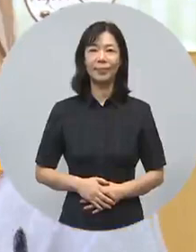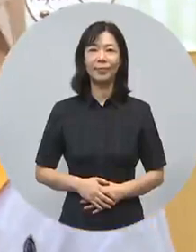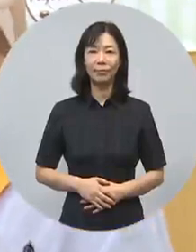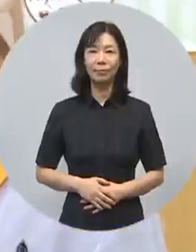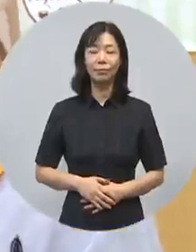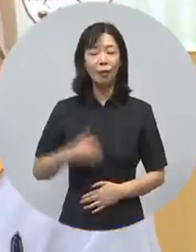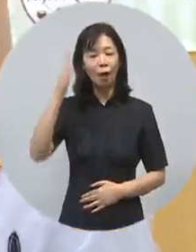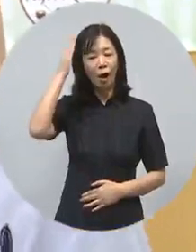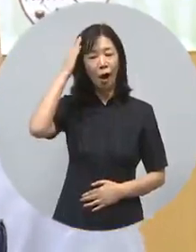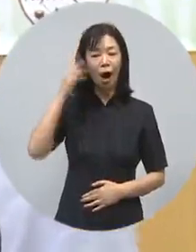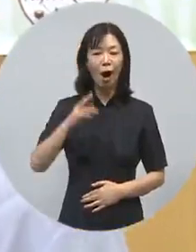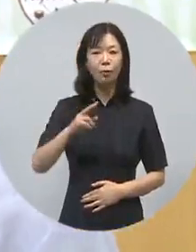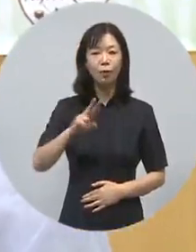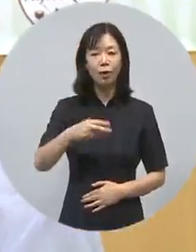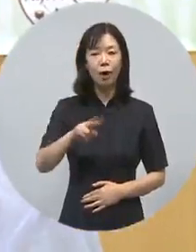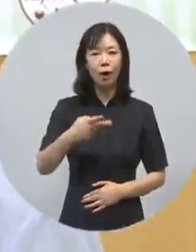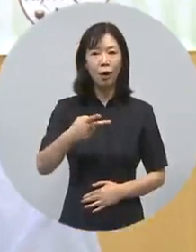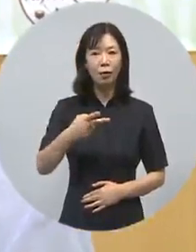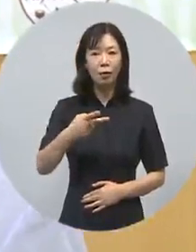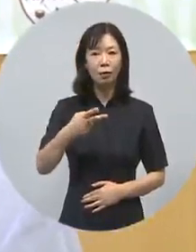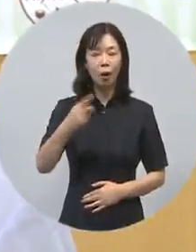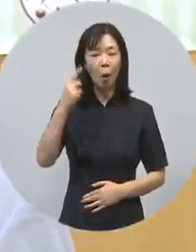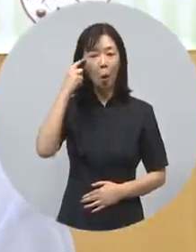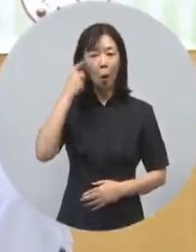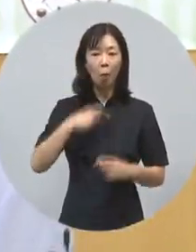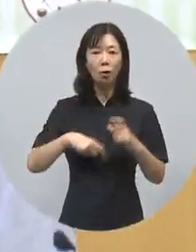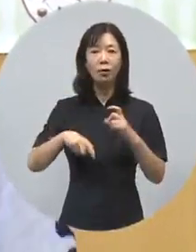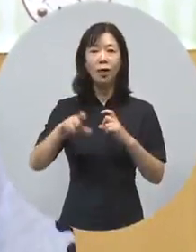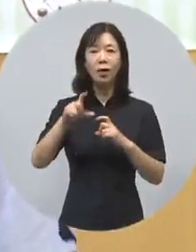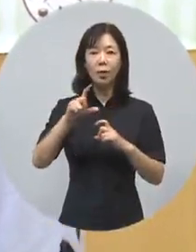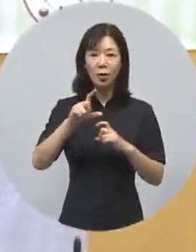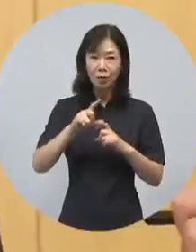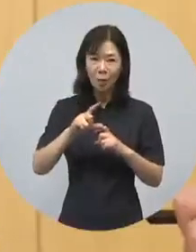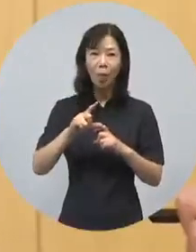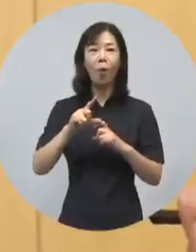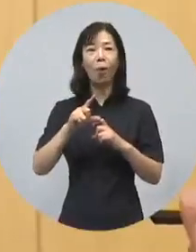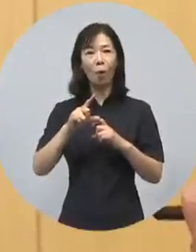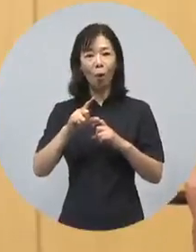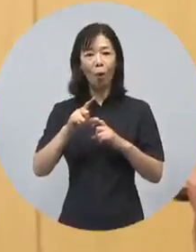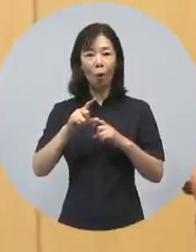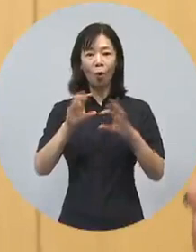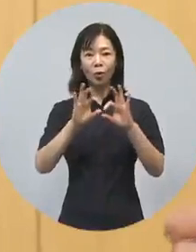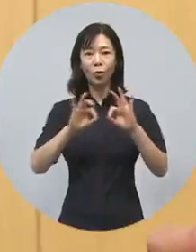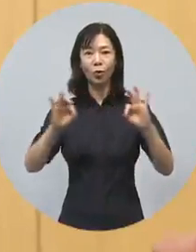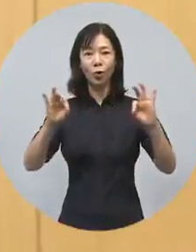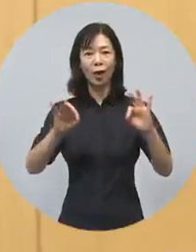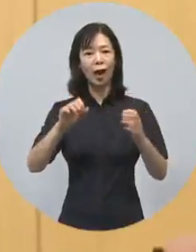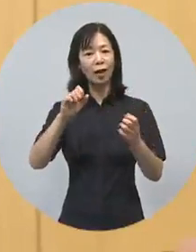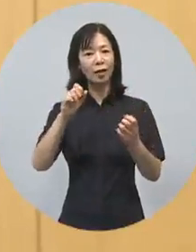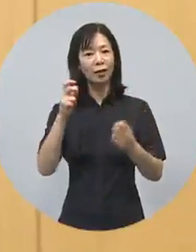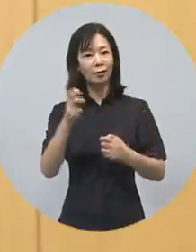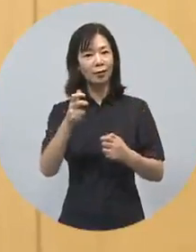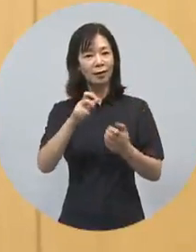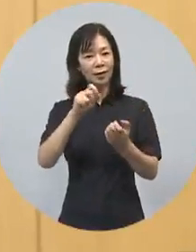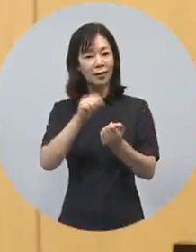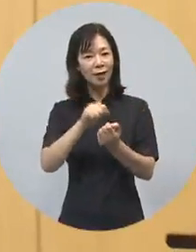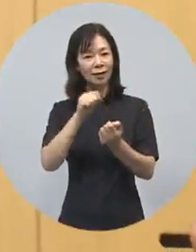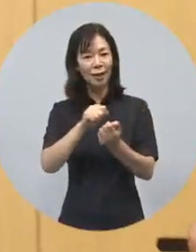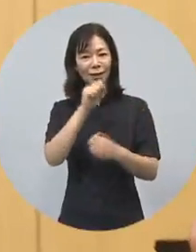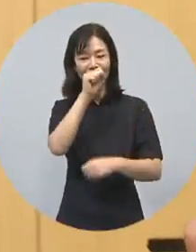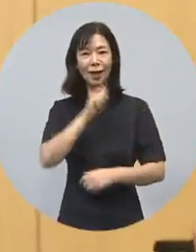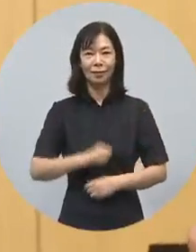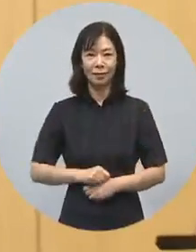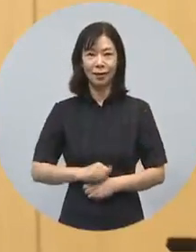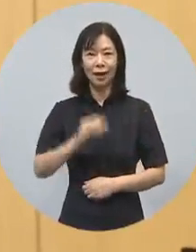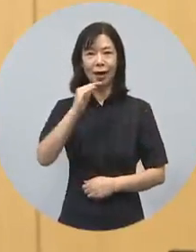油で揚げているのできゅうりがもっとしなっとしているのかなと思ったんですが、みずみずしさが残ってますね。 はい、ごま油